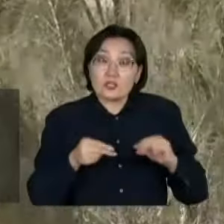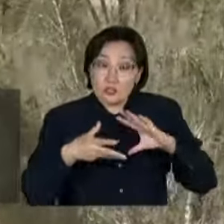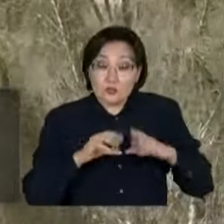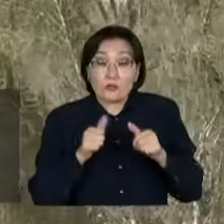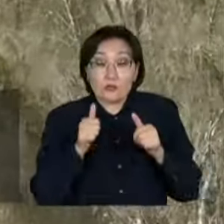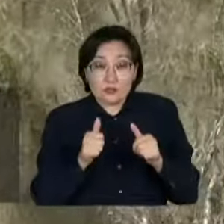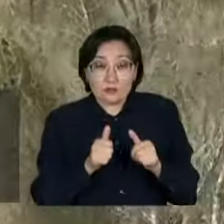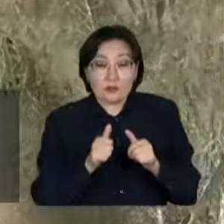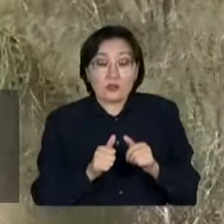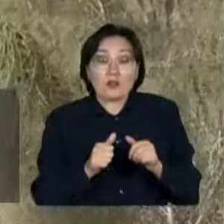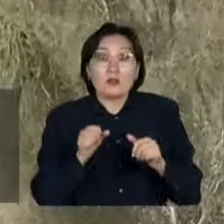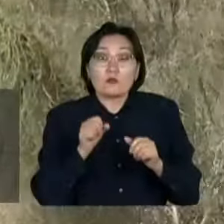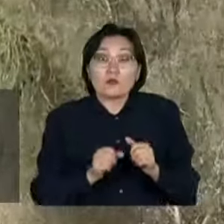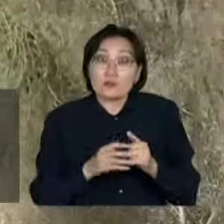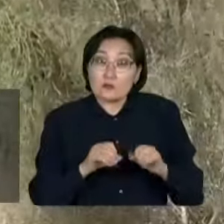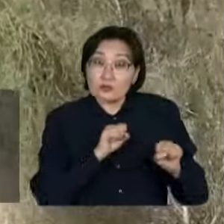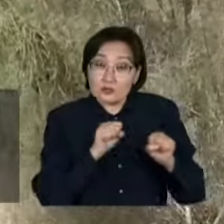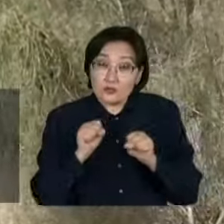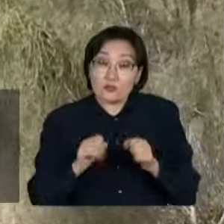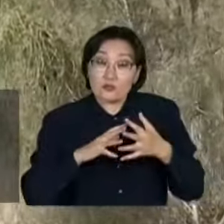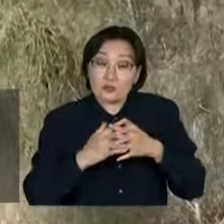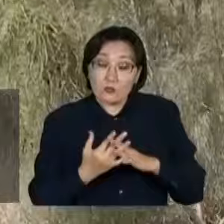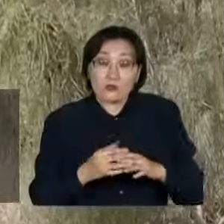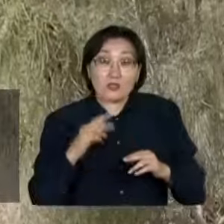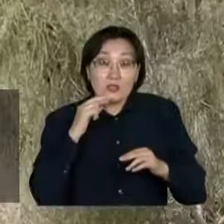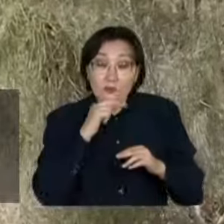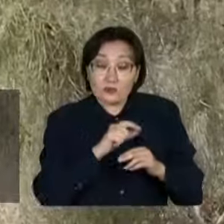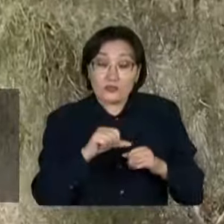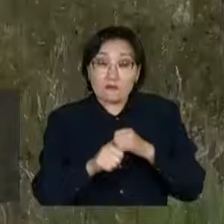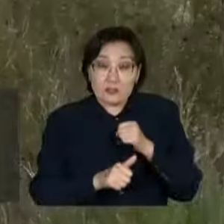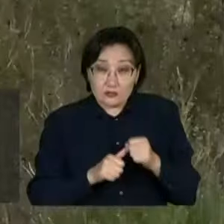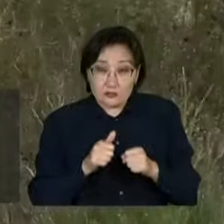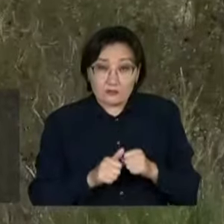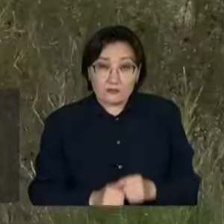хорошие. Пахотные земли защищают людей и населенные пункты от токсичных веществ и вредителей.